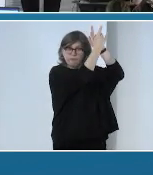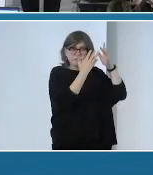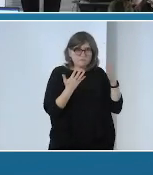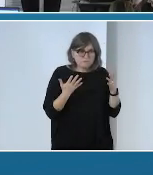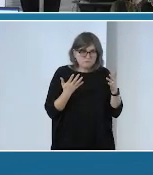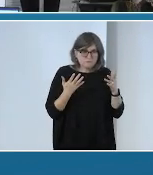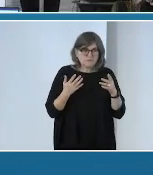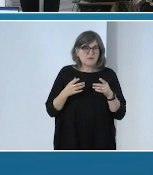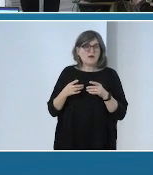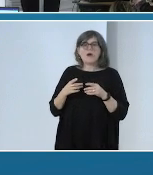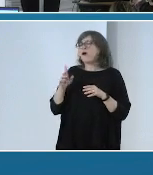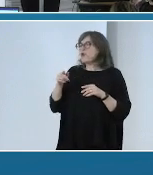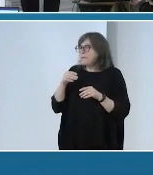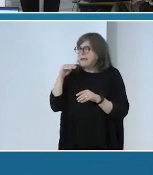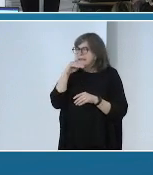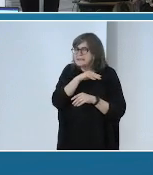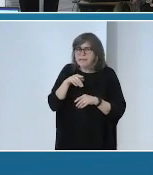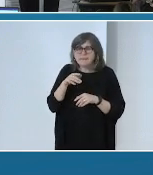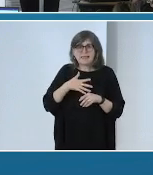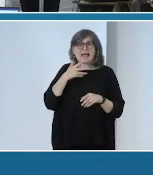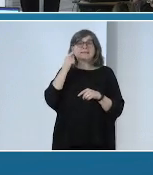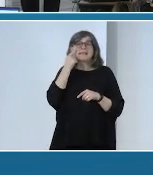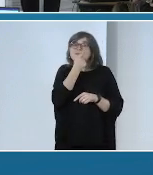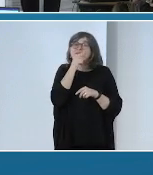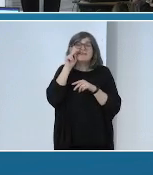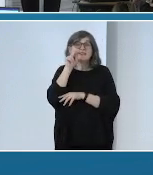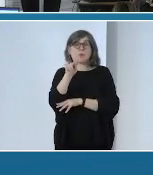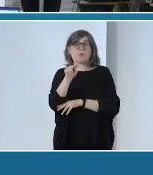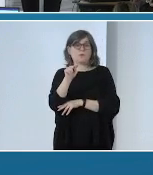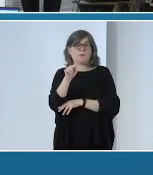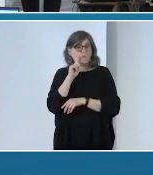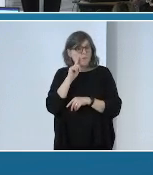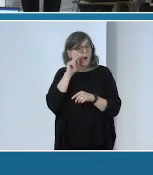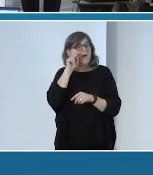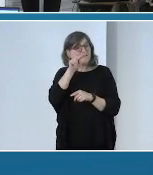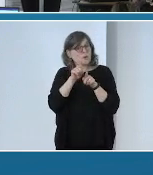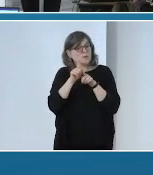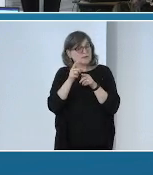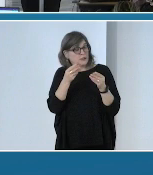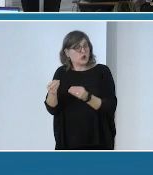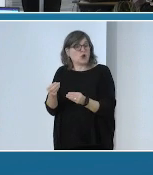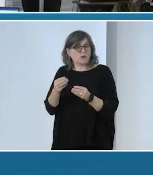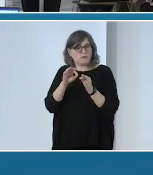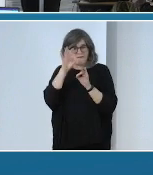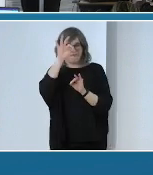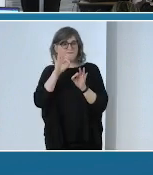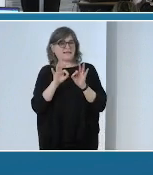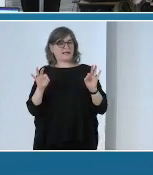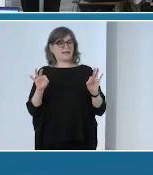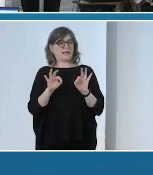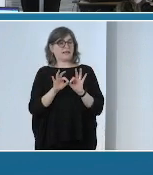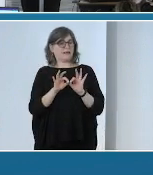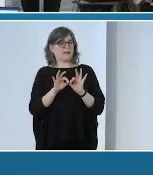Il compense très vite grâce à la vision. Bon, parce que la vision donne aussi la verticalité et donne